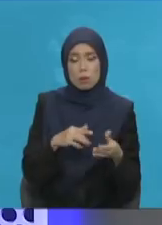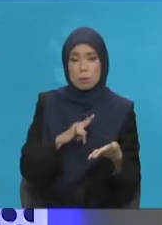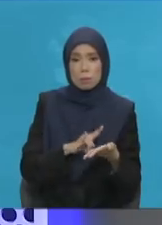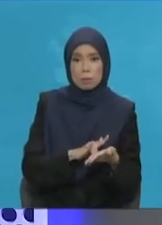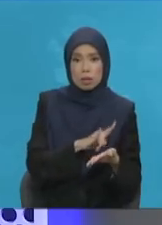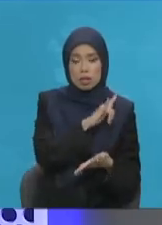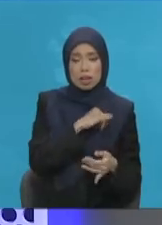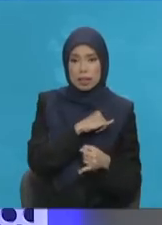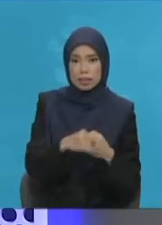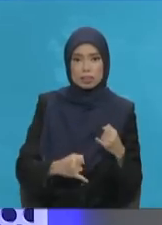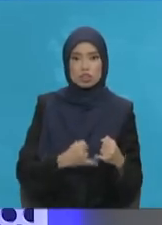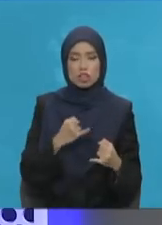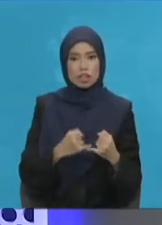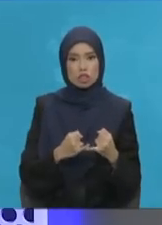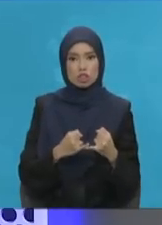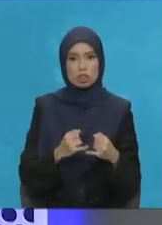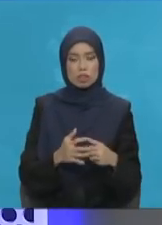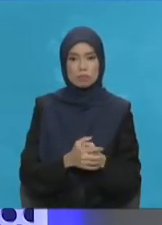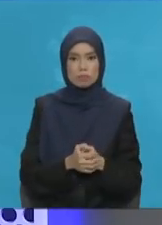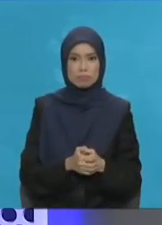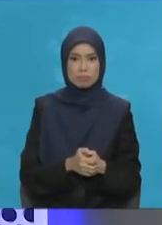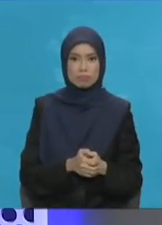dan antara bangsa